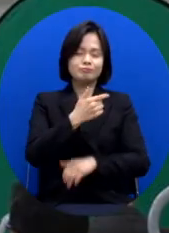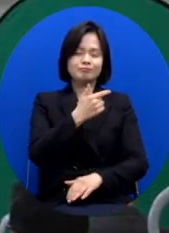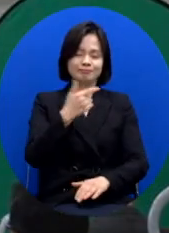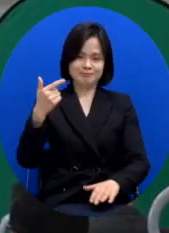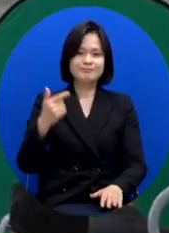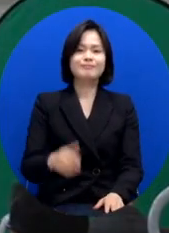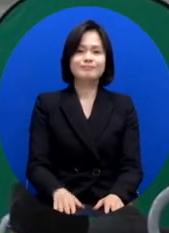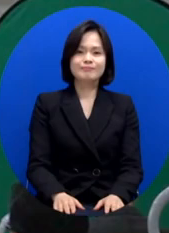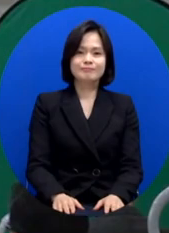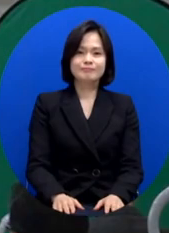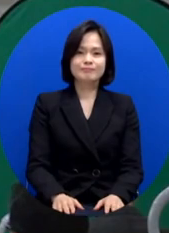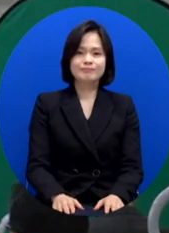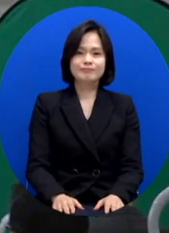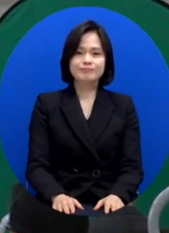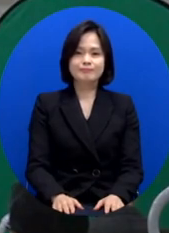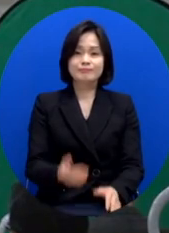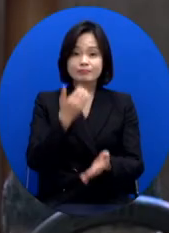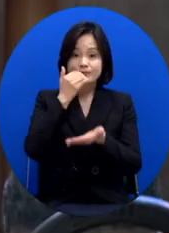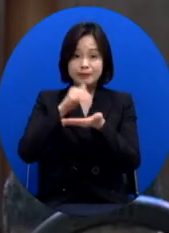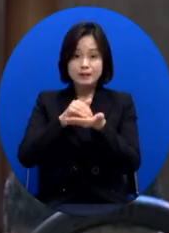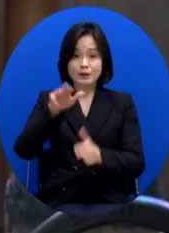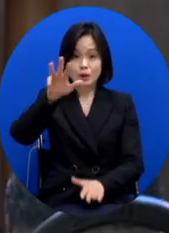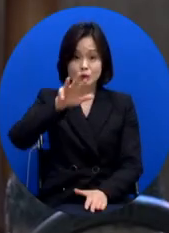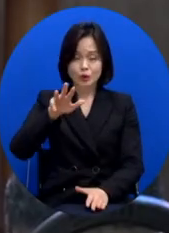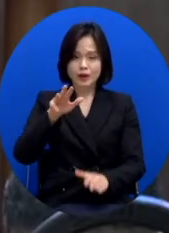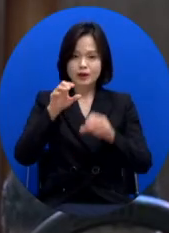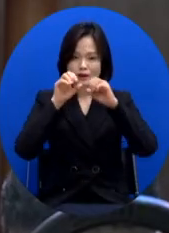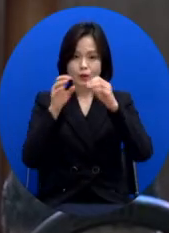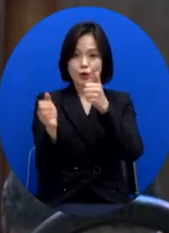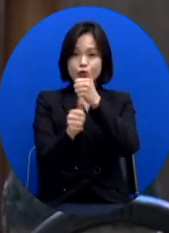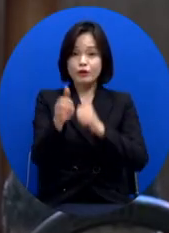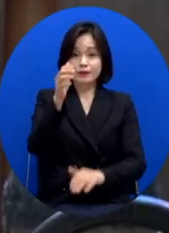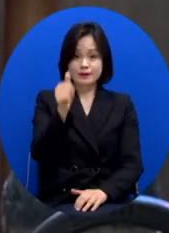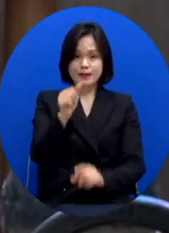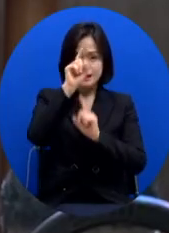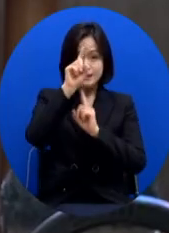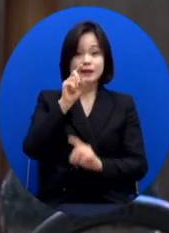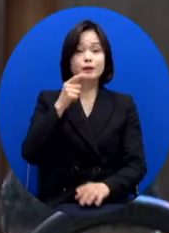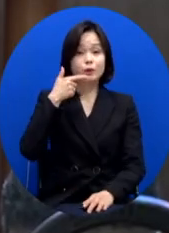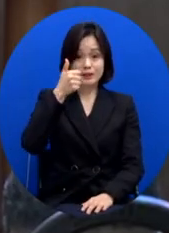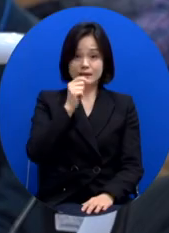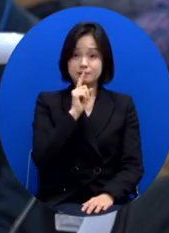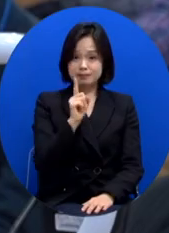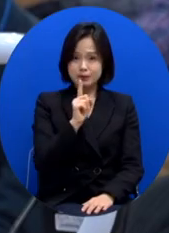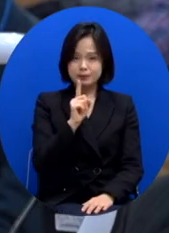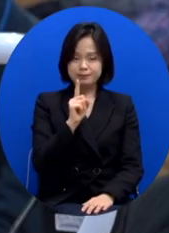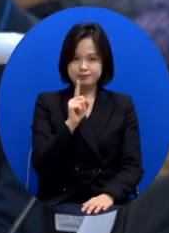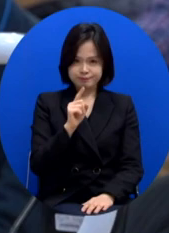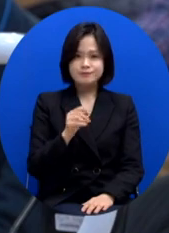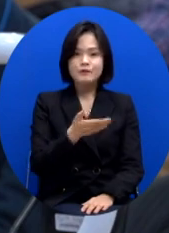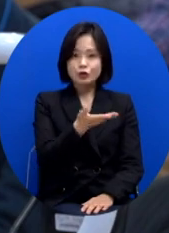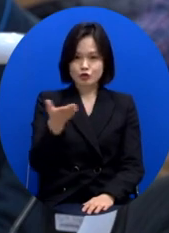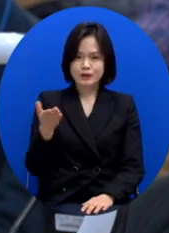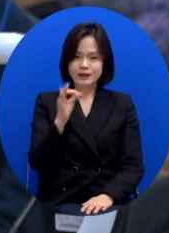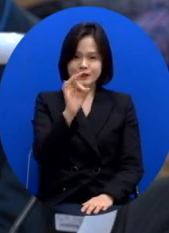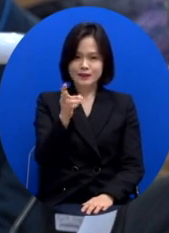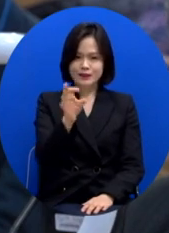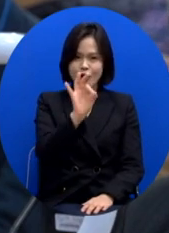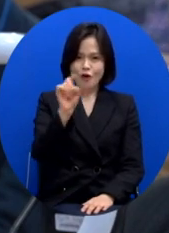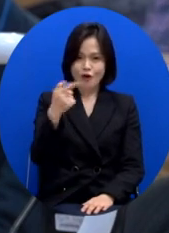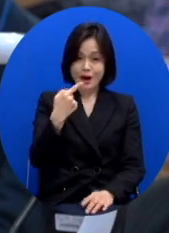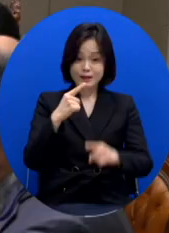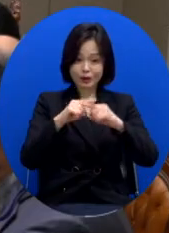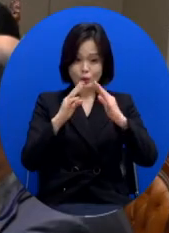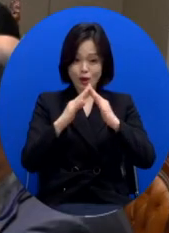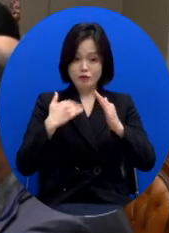같습니다. 예장 백석총회 세계선교위원회장 이민기 목사는 세미나에 뜻을 함께한 영안교회에 감사를 전했습니다. 또